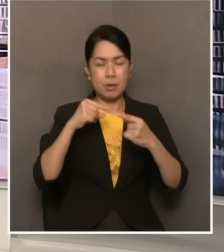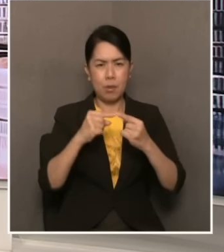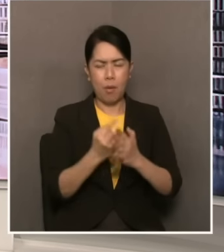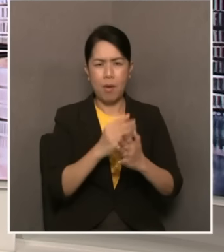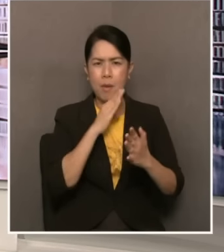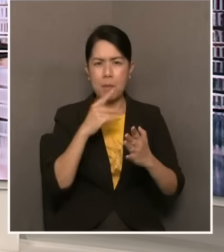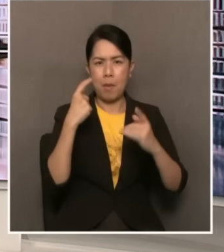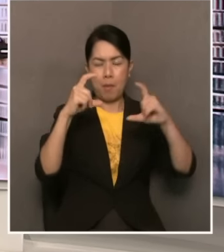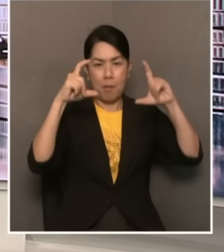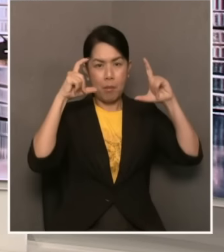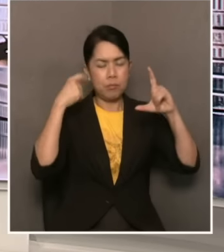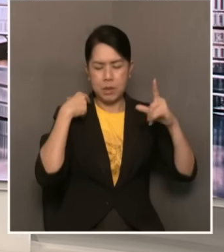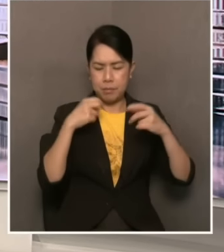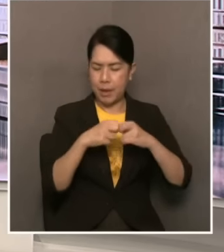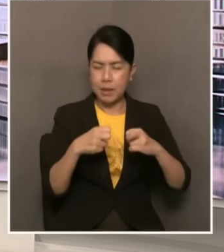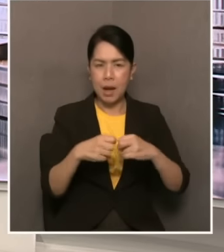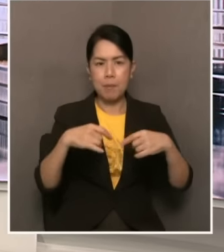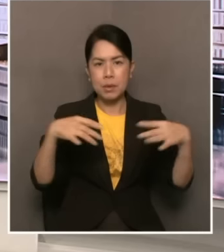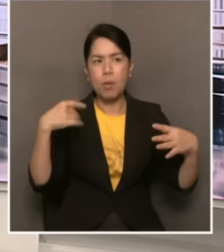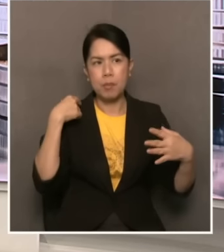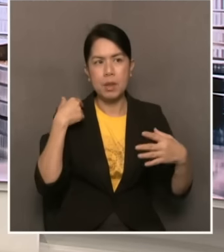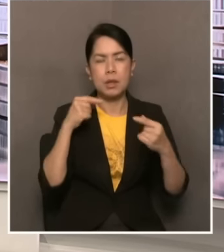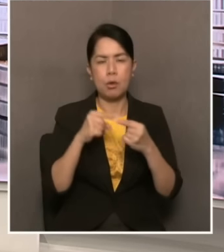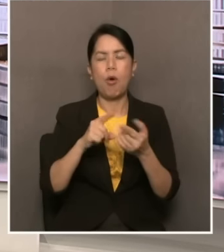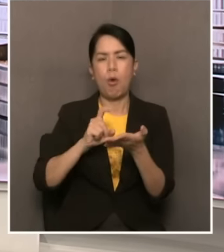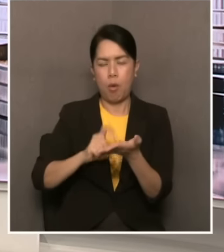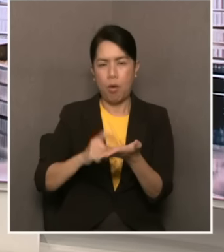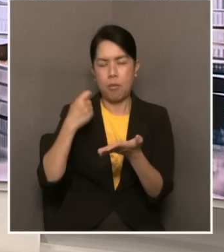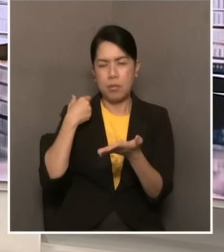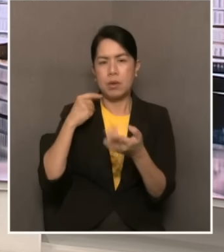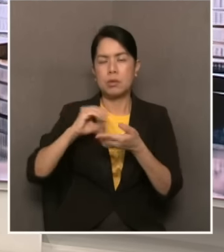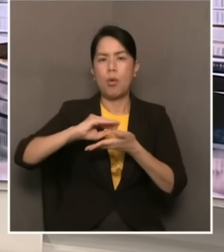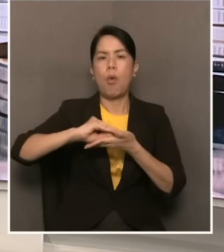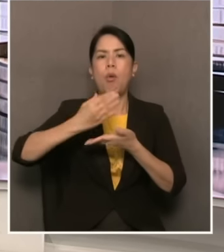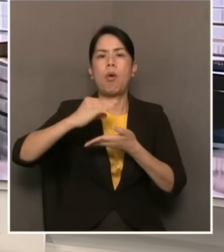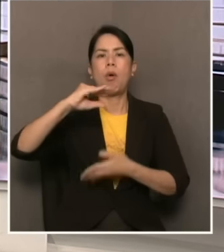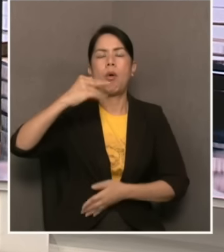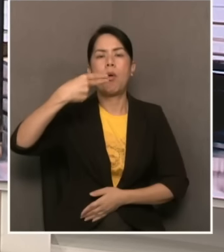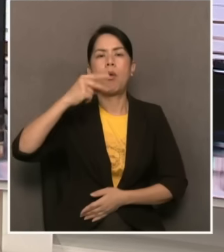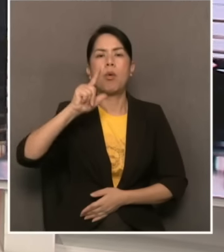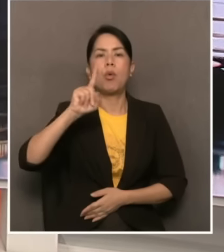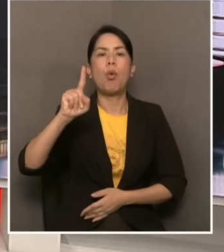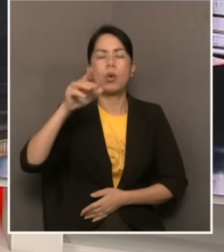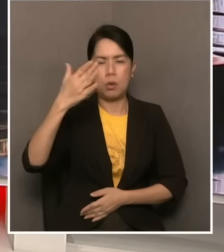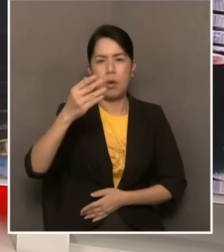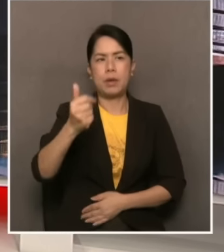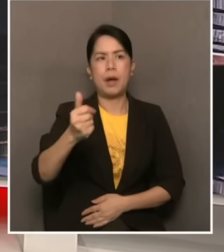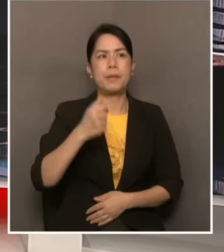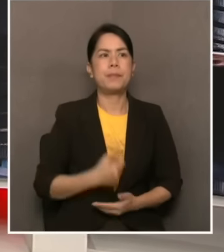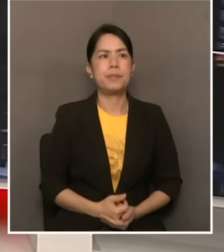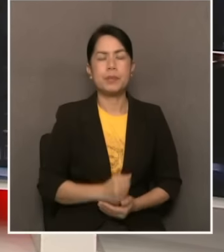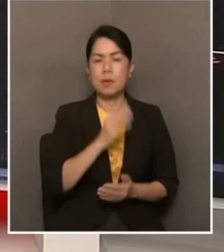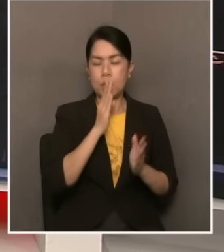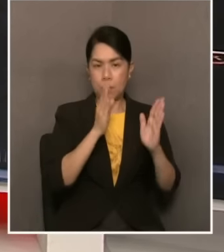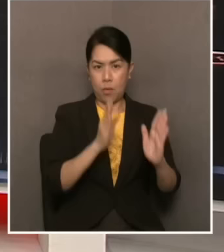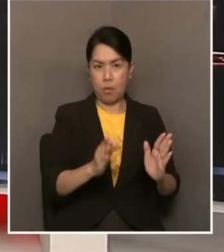็ใช้แพเคชั่นทางรดไ้ก่อนได้นะคะแล้วก็เดี๋วรอมาสแกนใบหน้าทีหลังค่ะเข้าสู่ขนตอนนี้เลยนะคะสำหรบคนท